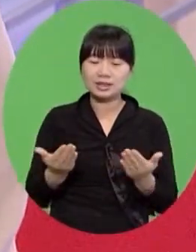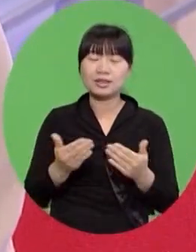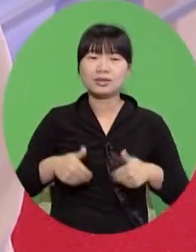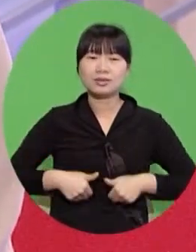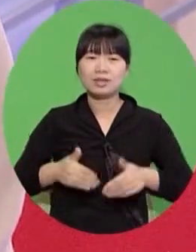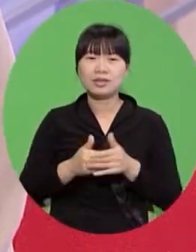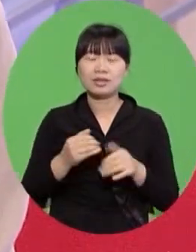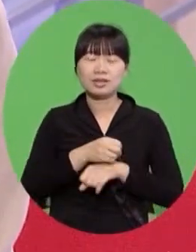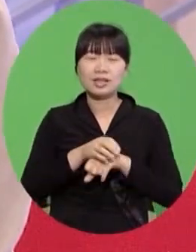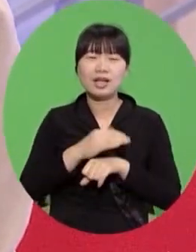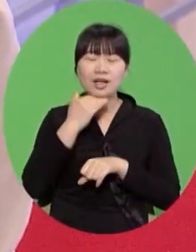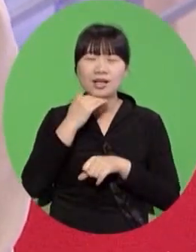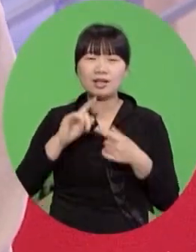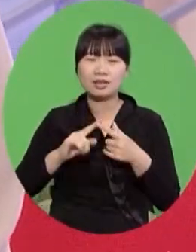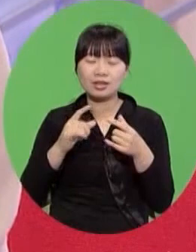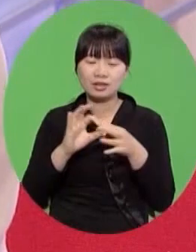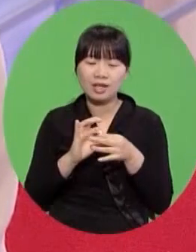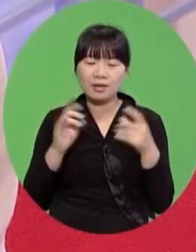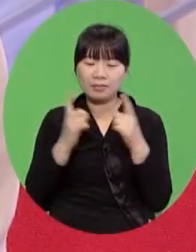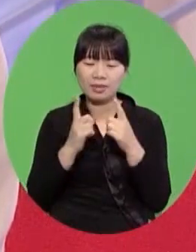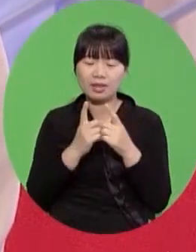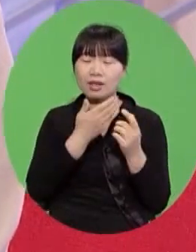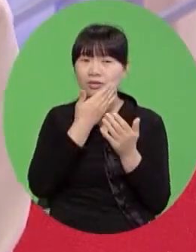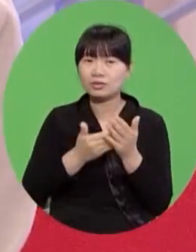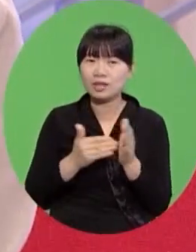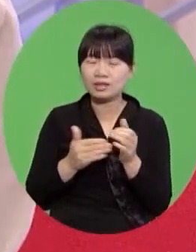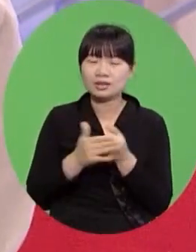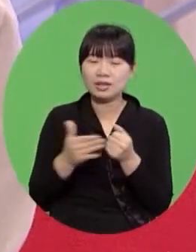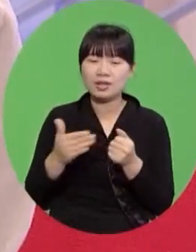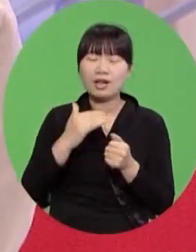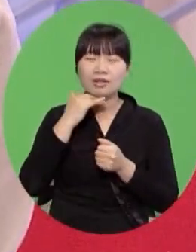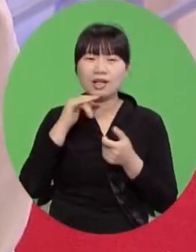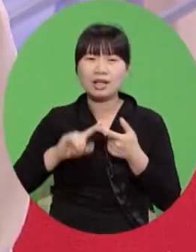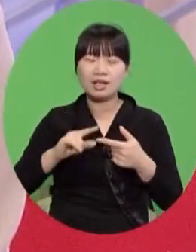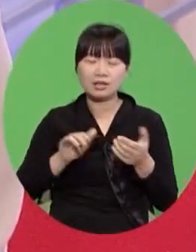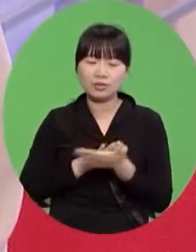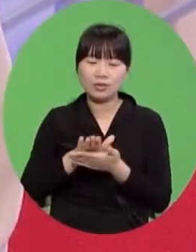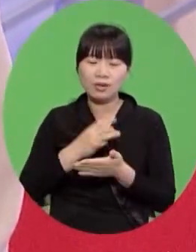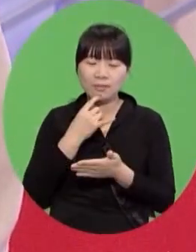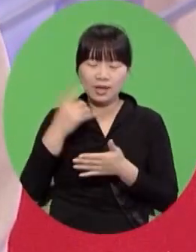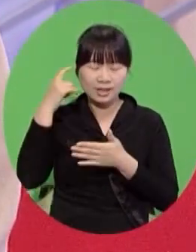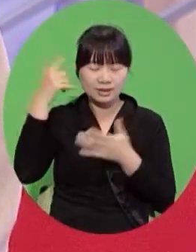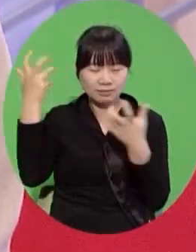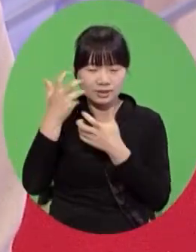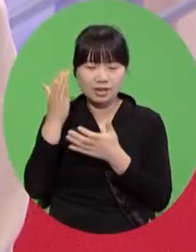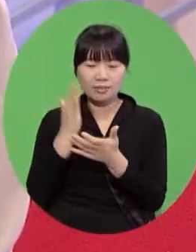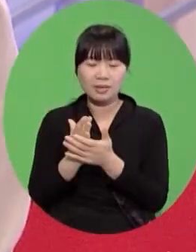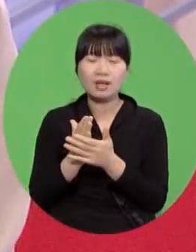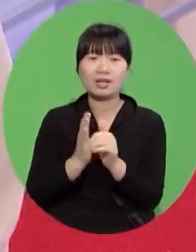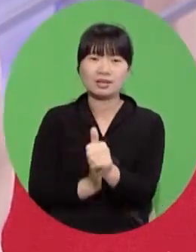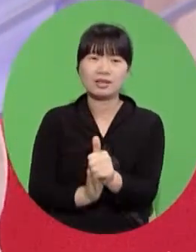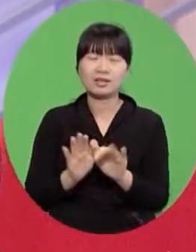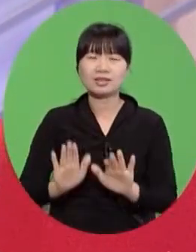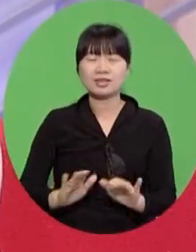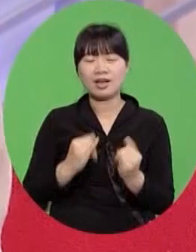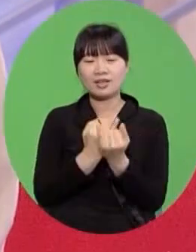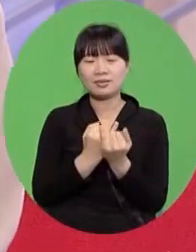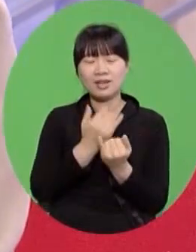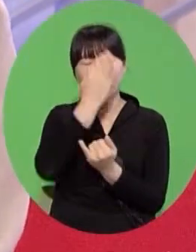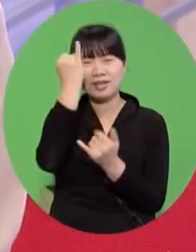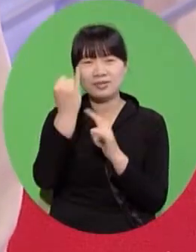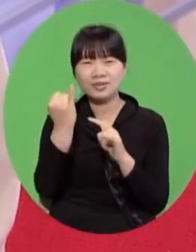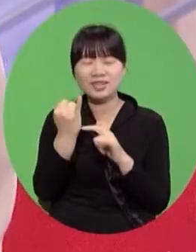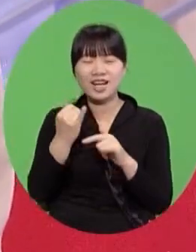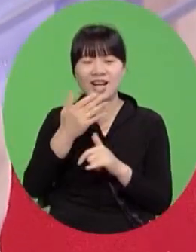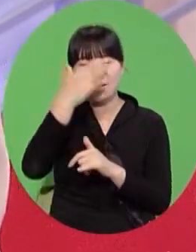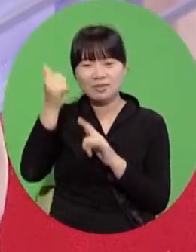다양한 연령층과 교류를 하는 게 중요하기 때문에 꼭 또래와 노는 거면 집착하지 마시고 아줌마, 할머니,